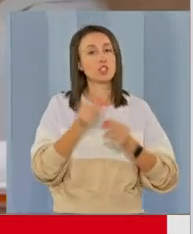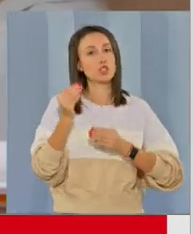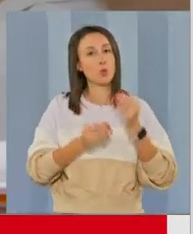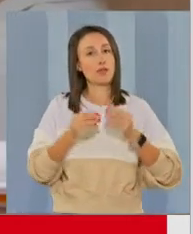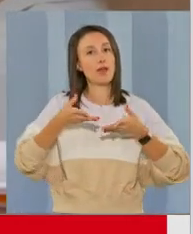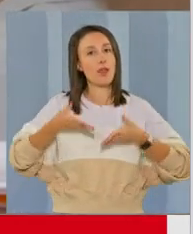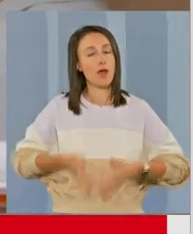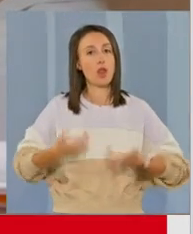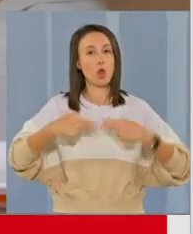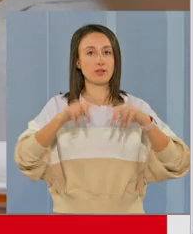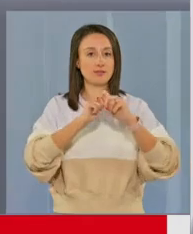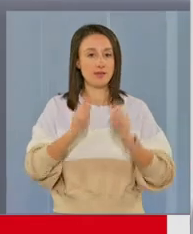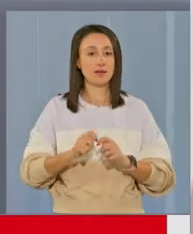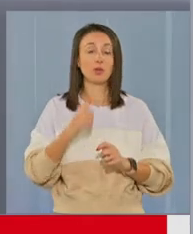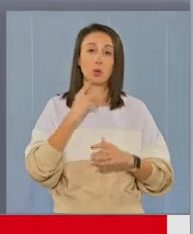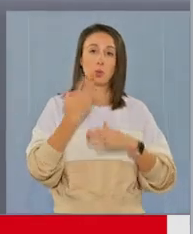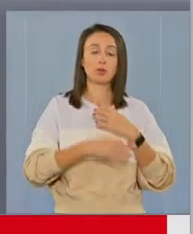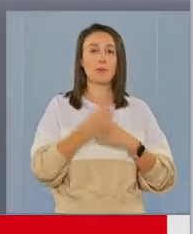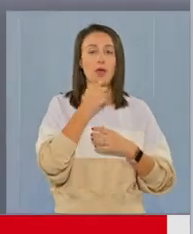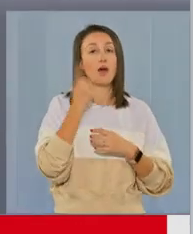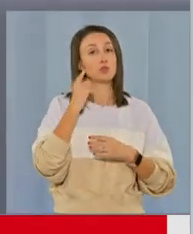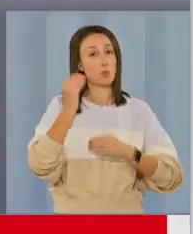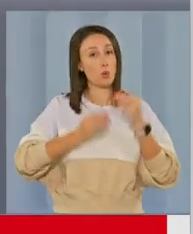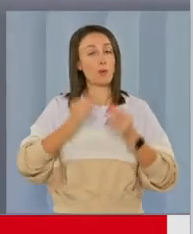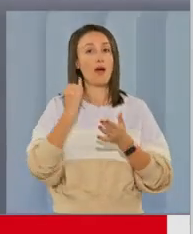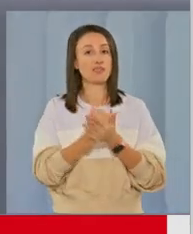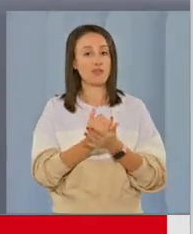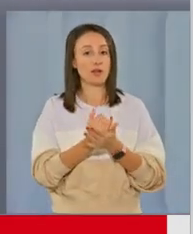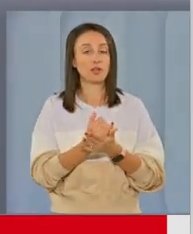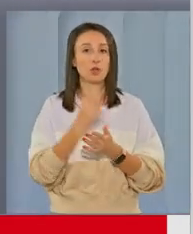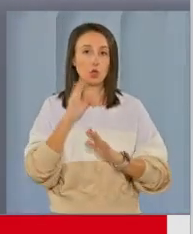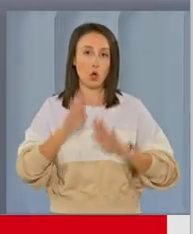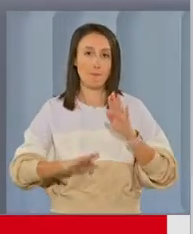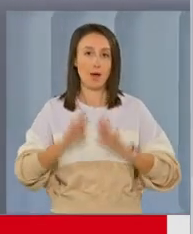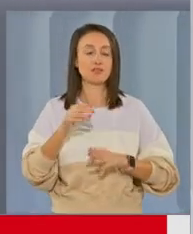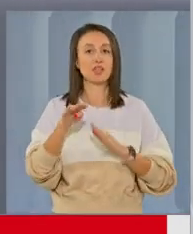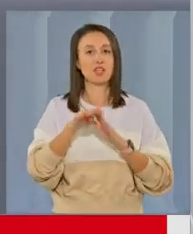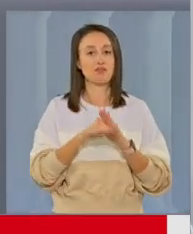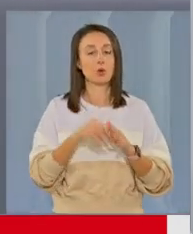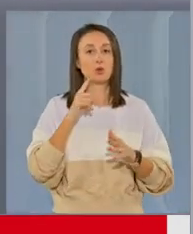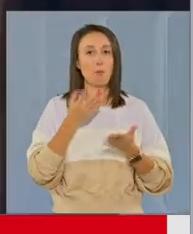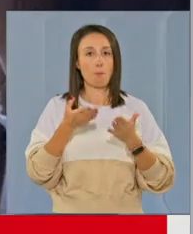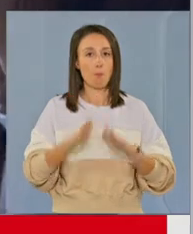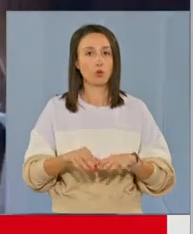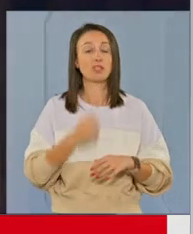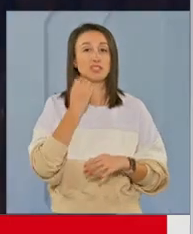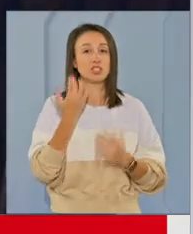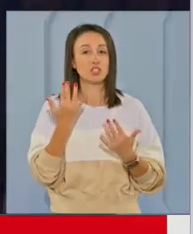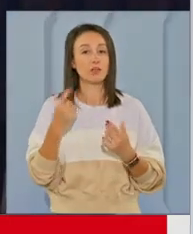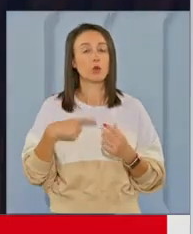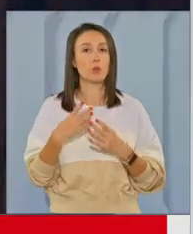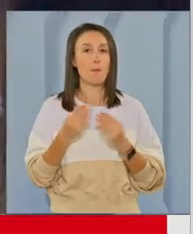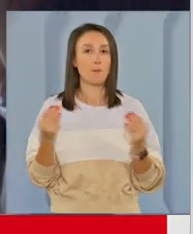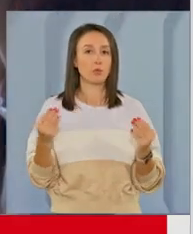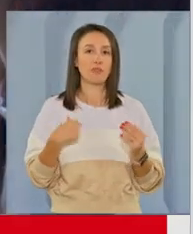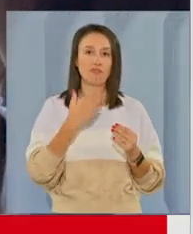din țara noastră. Știm că cel puțin în ultimii ani a existat o problemă reală în comparație cu nivelul de mortalitate, când cifrele sunt mult mai